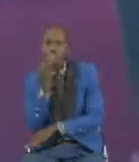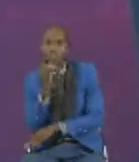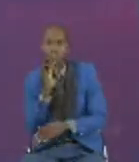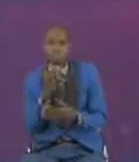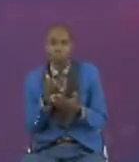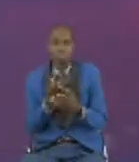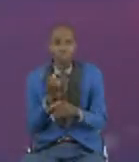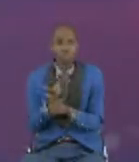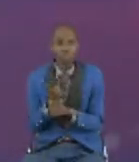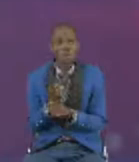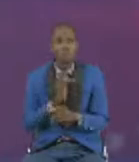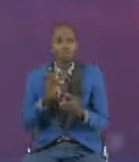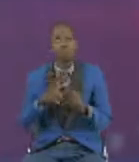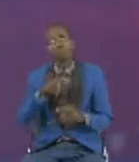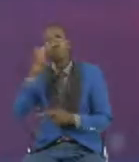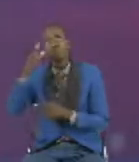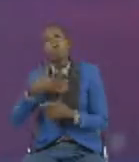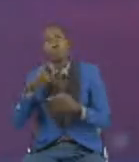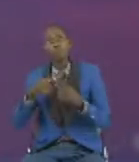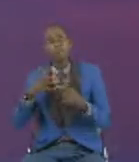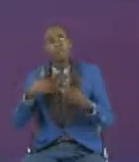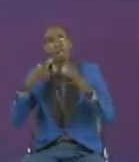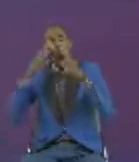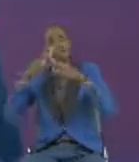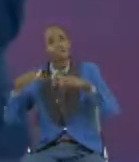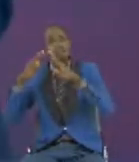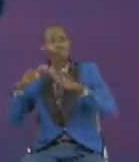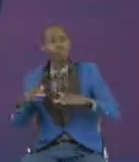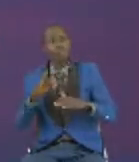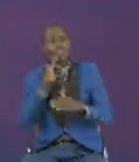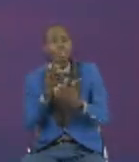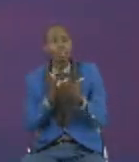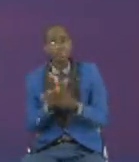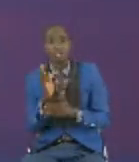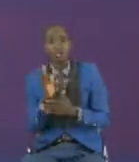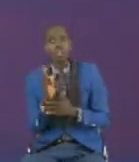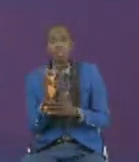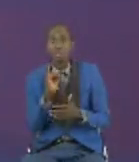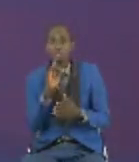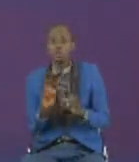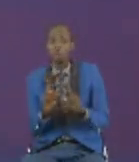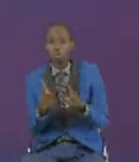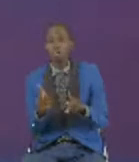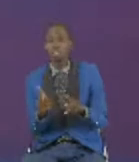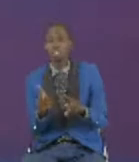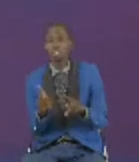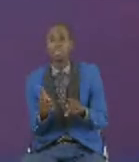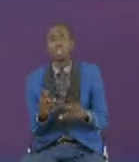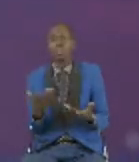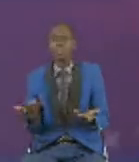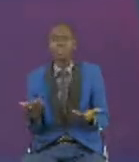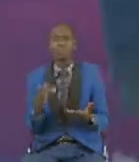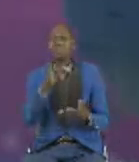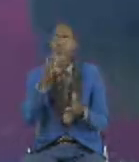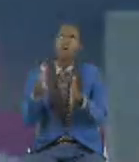veux voyager au village. Est-ce que c'est possible? Je veux voir ma maman et mon papa. Est-ce que c'est bon? Ils ne demandent pas